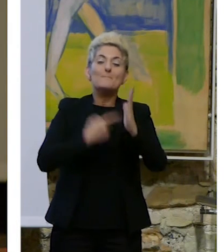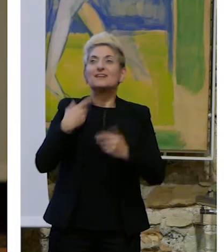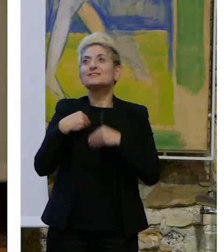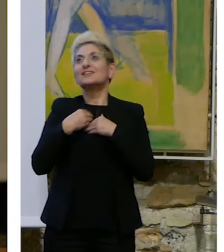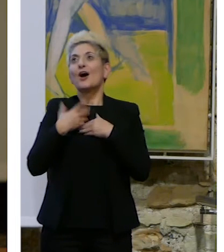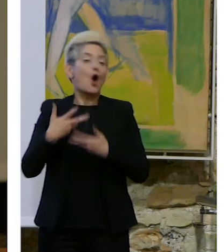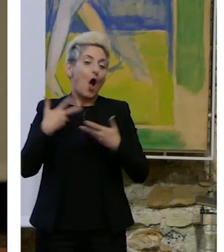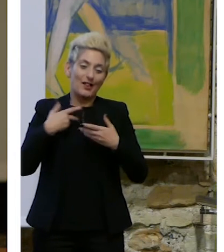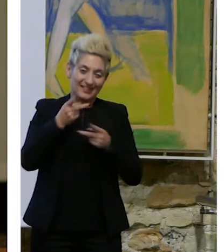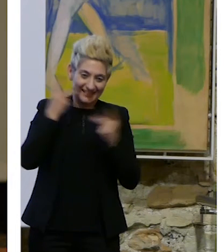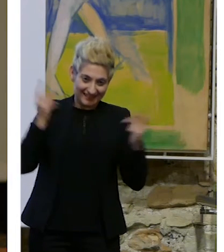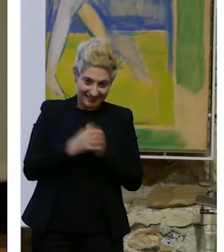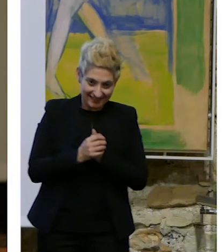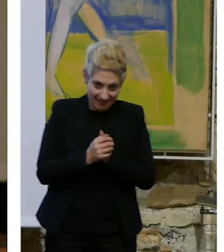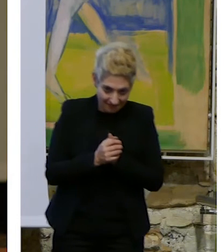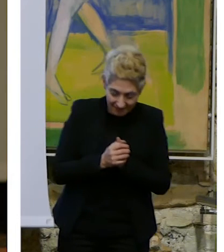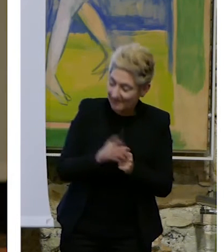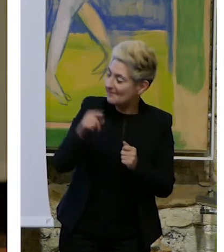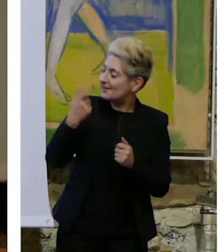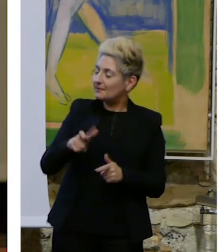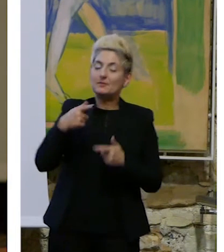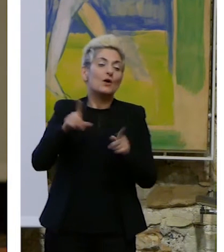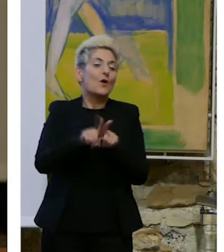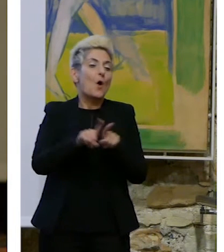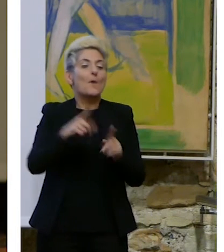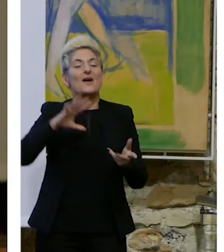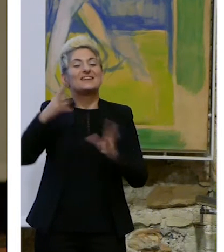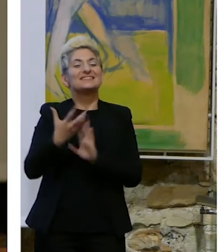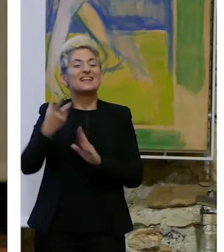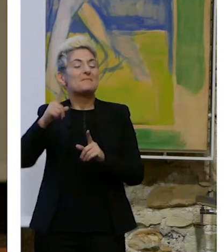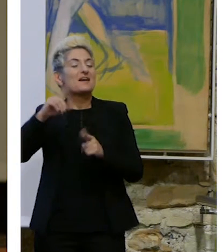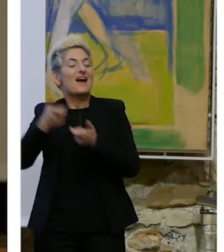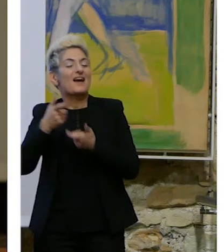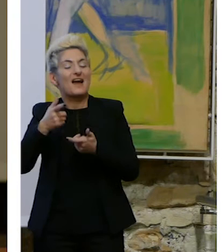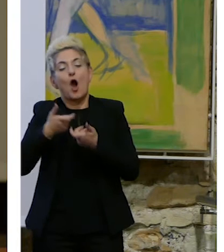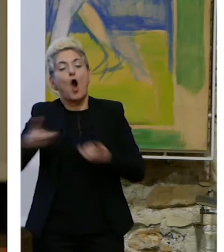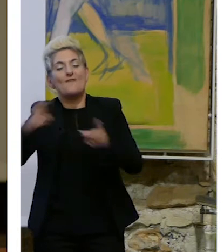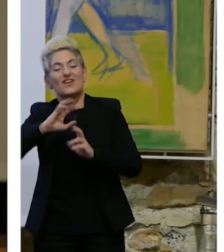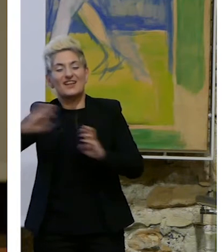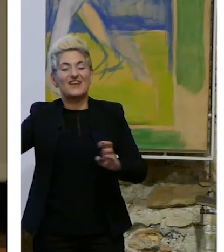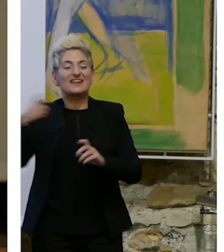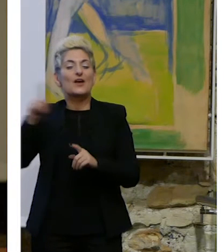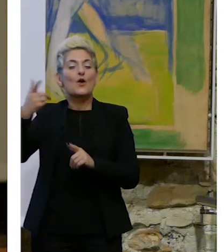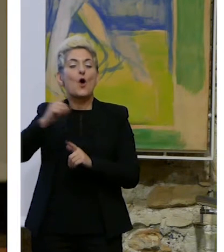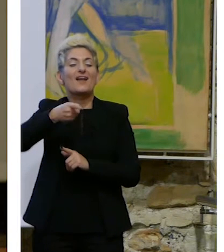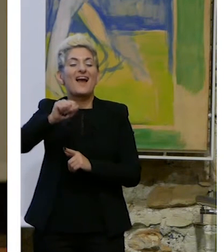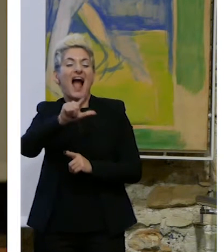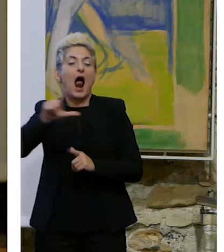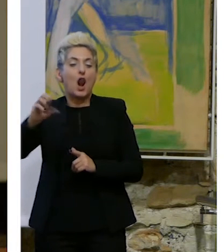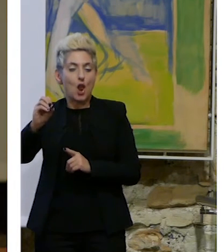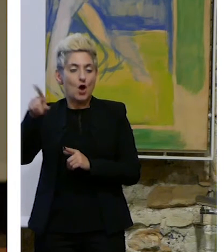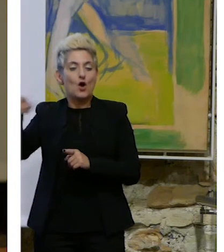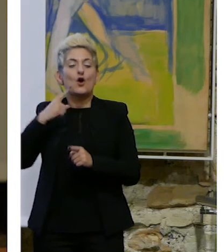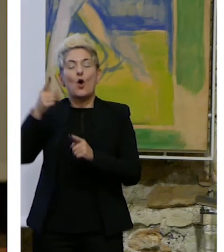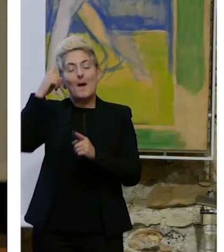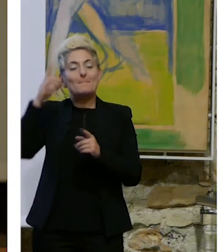anche perché ho fatto un paio di convegni con Gallo su questo argomento, sulla percezione, sui neuroni specchio e così via,